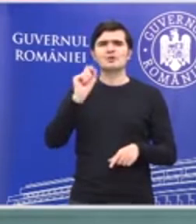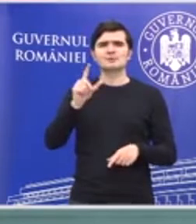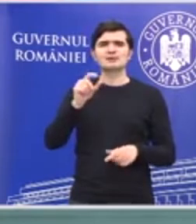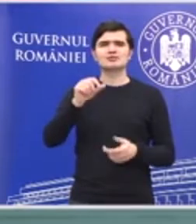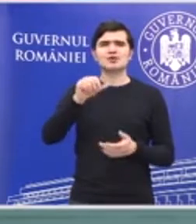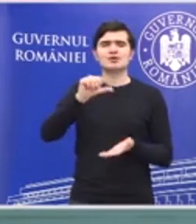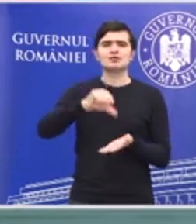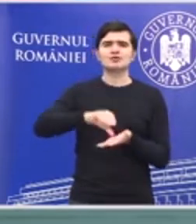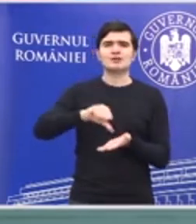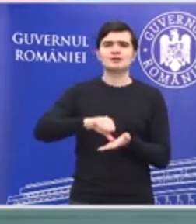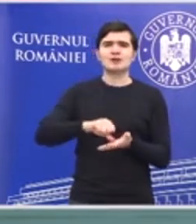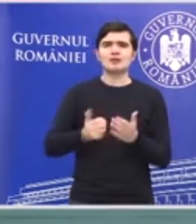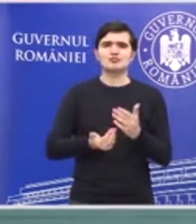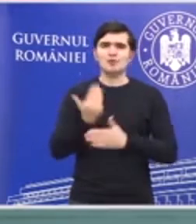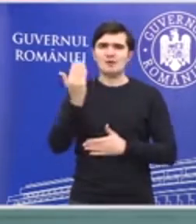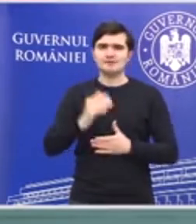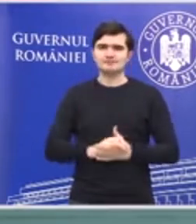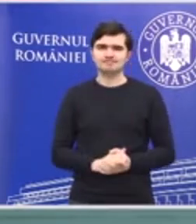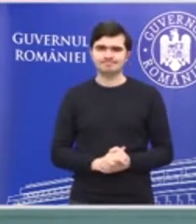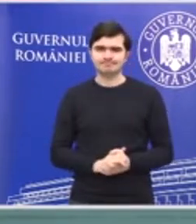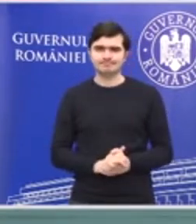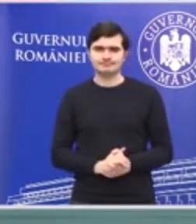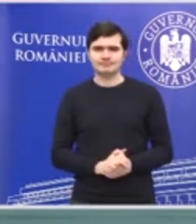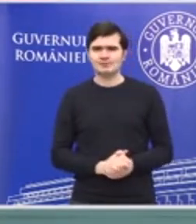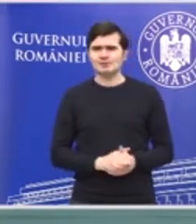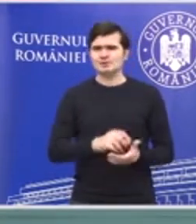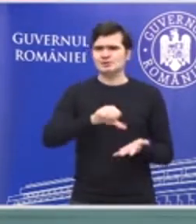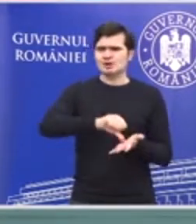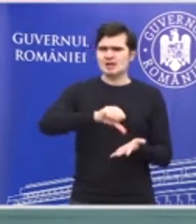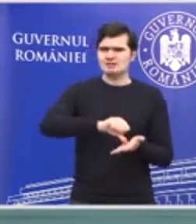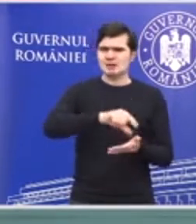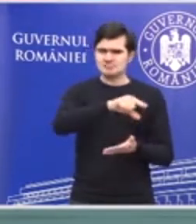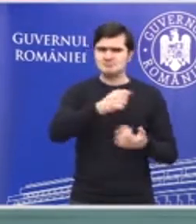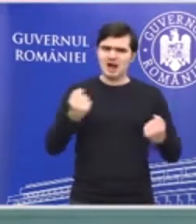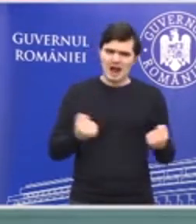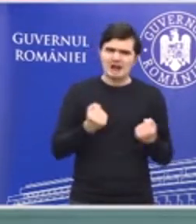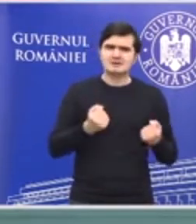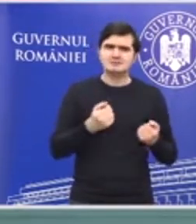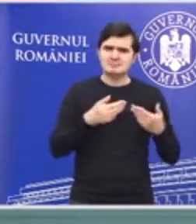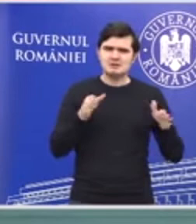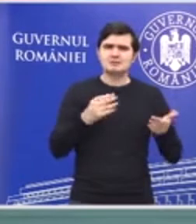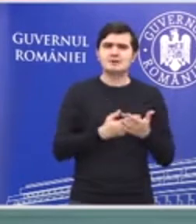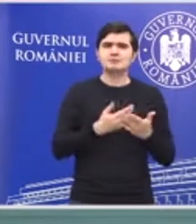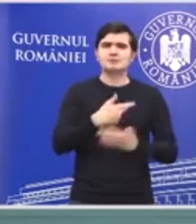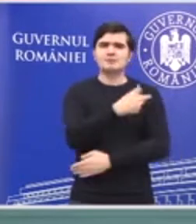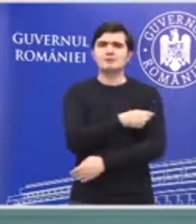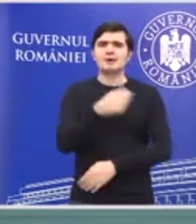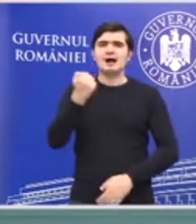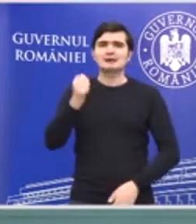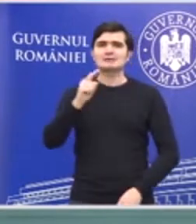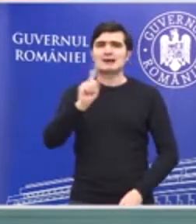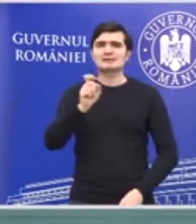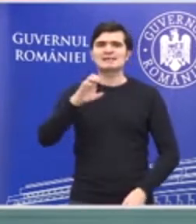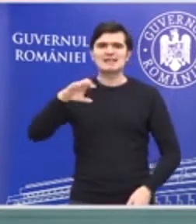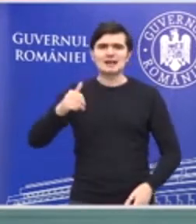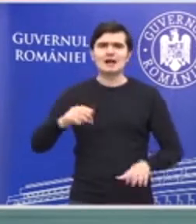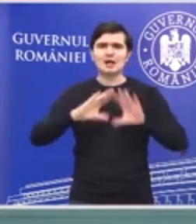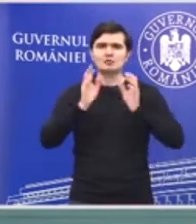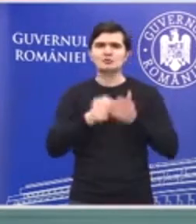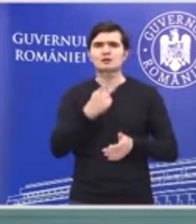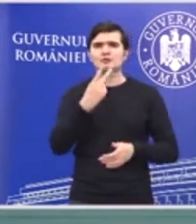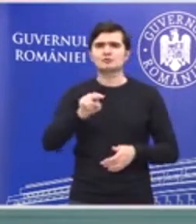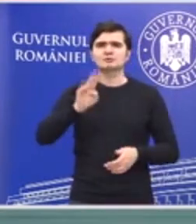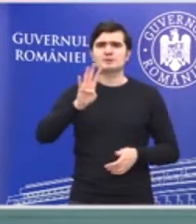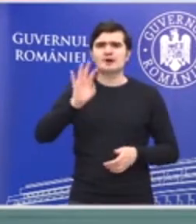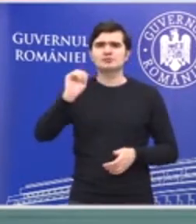centre noi. Centre active pentru vaccin de la compania AstraZeneca sunt în total